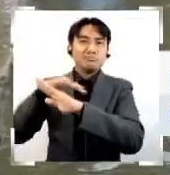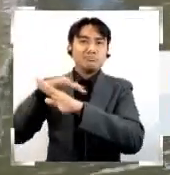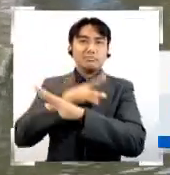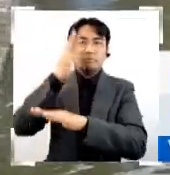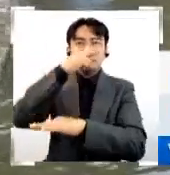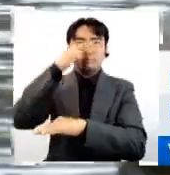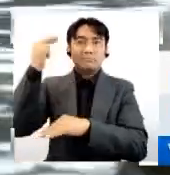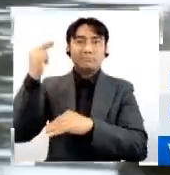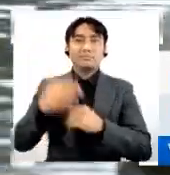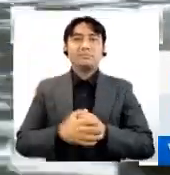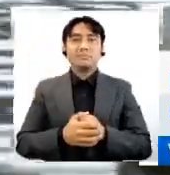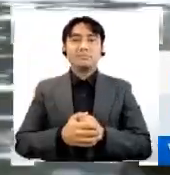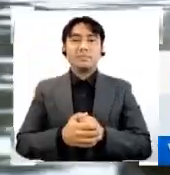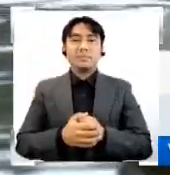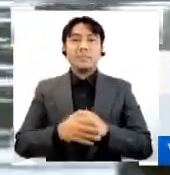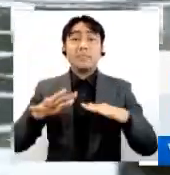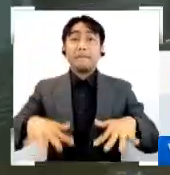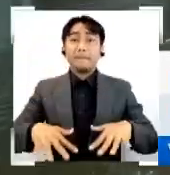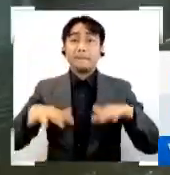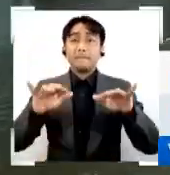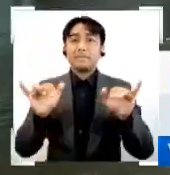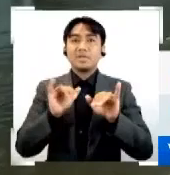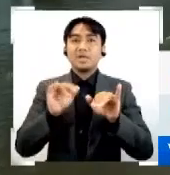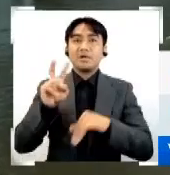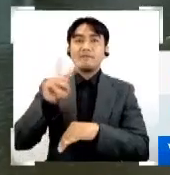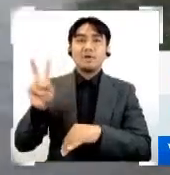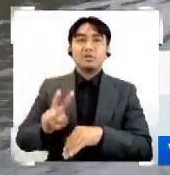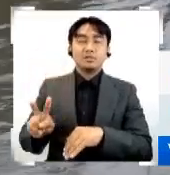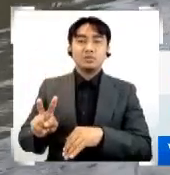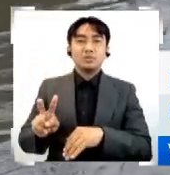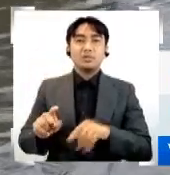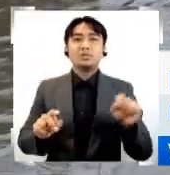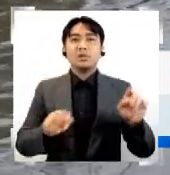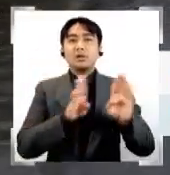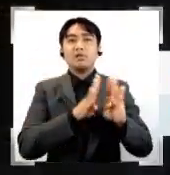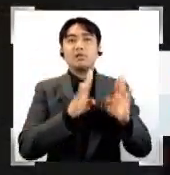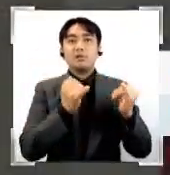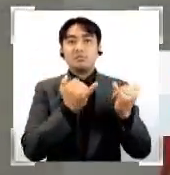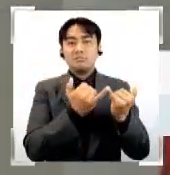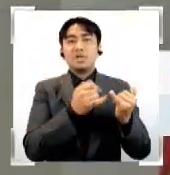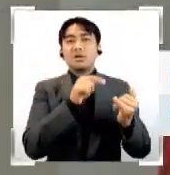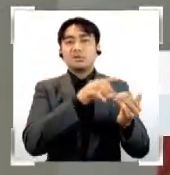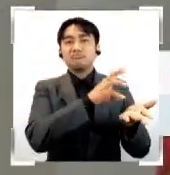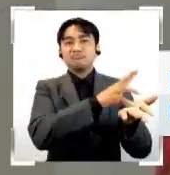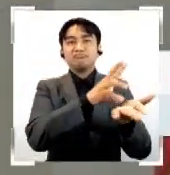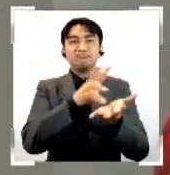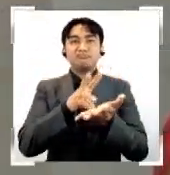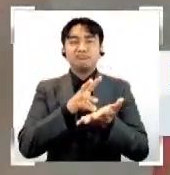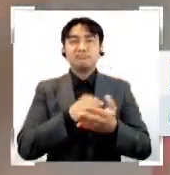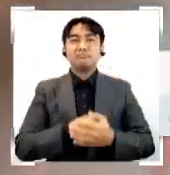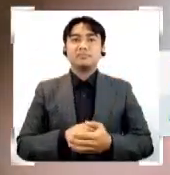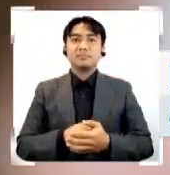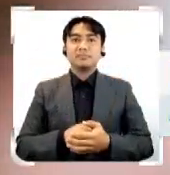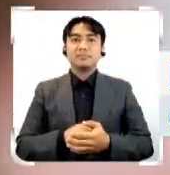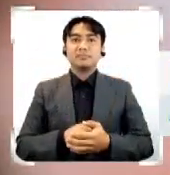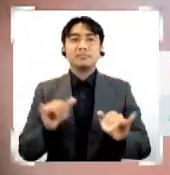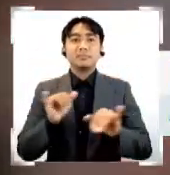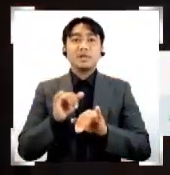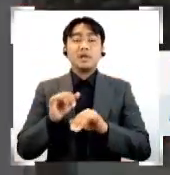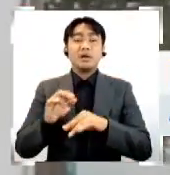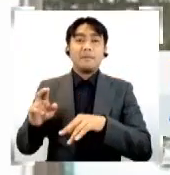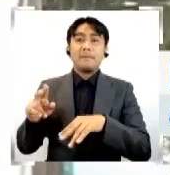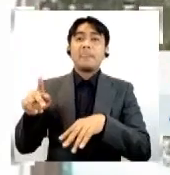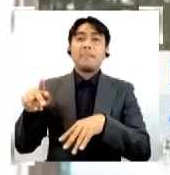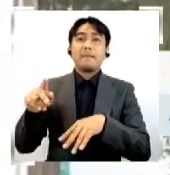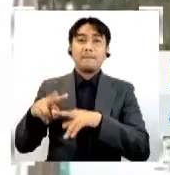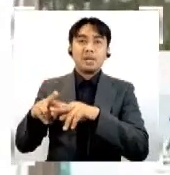Binaha naman ang ilang lugar sa Valenzuela, partikular na ang barangay Coloong 2 at Balangkas. Sa Kalasyaw, Pangasinan, isang bata ang patay